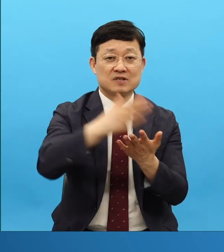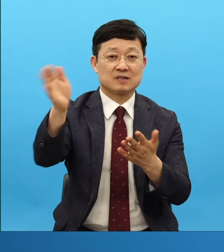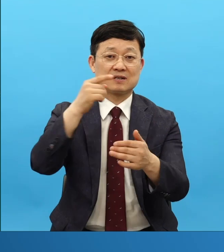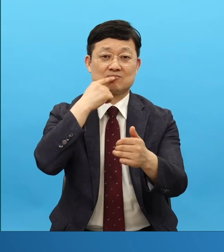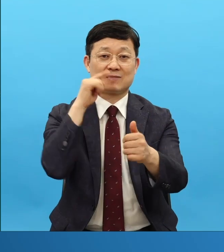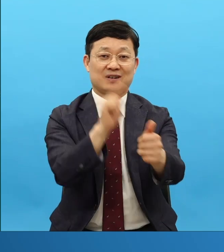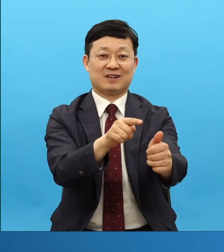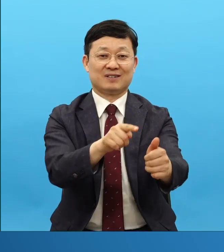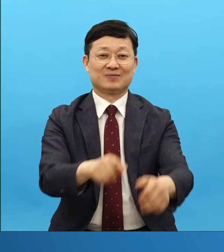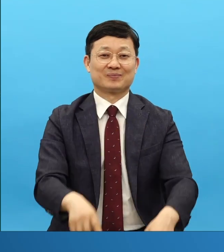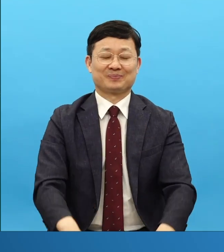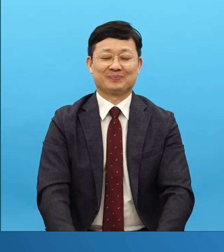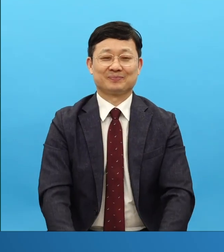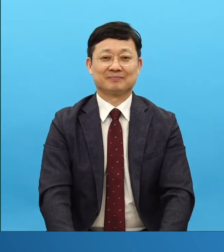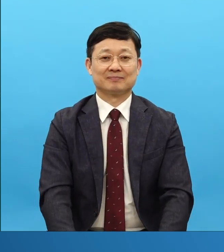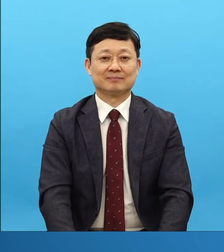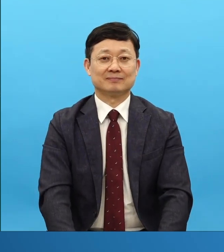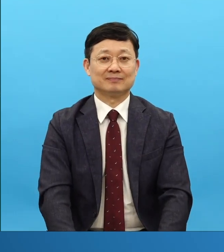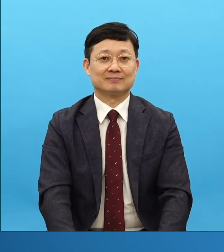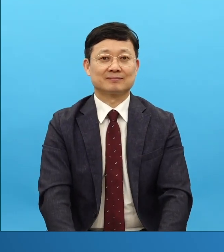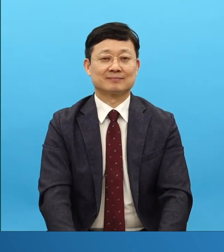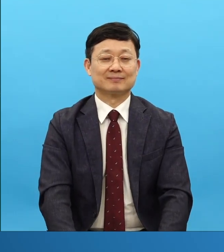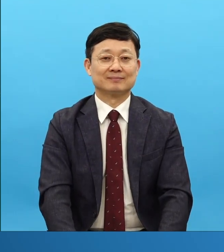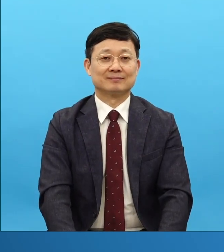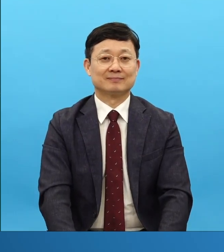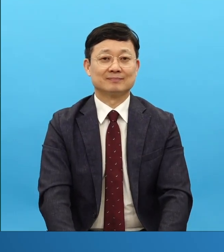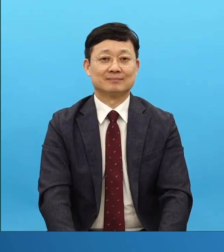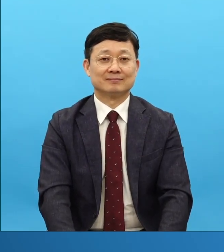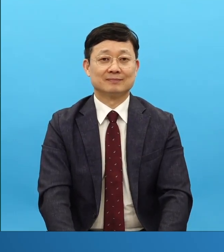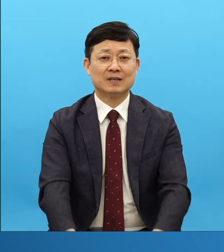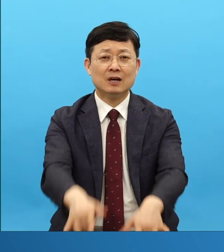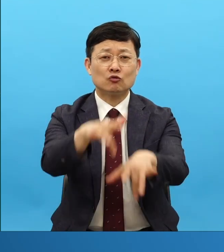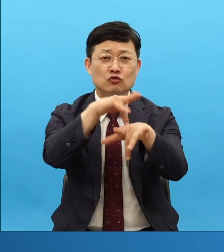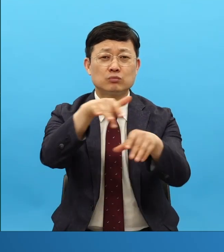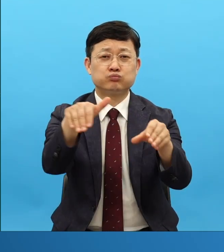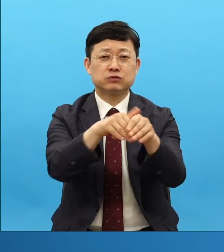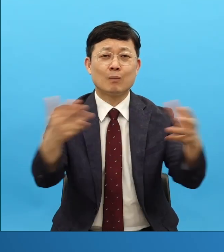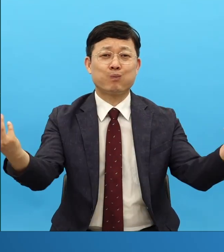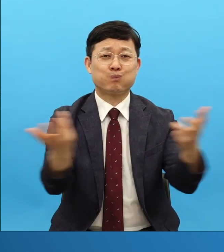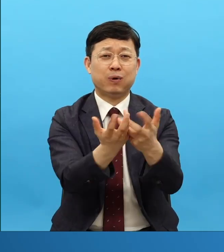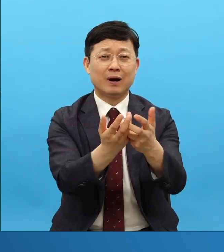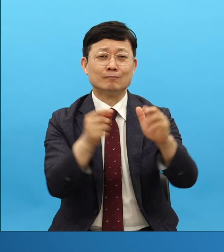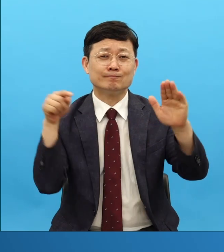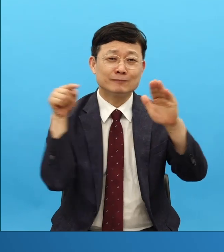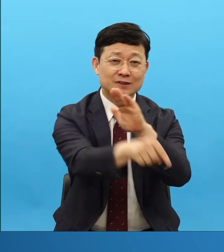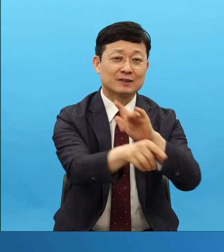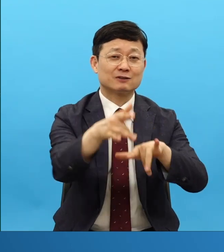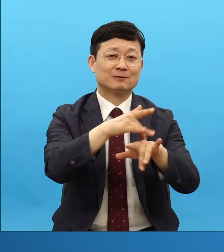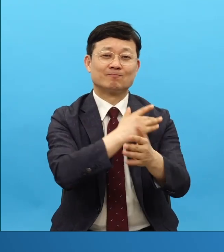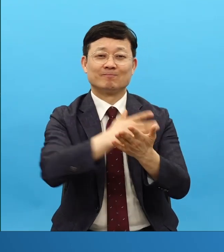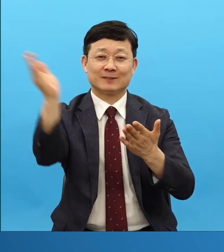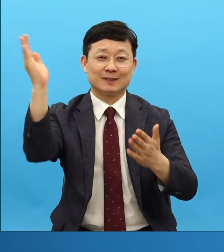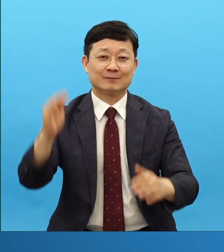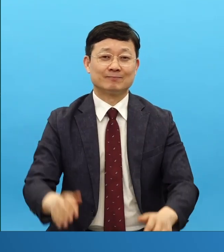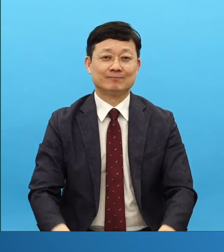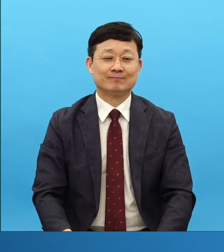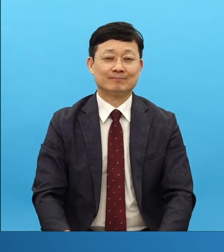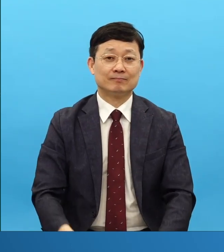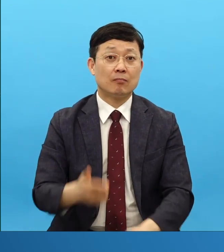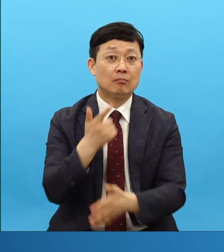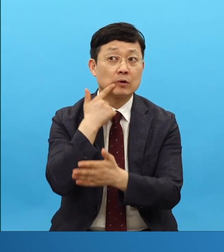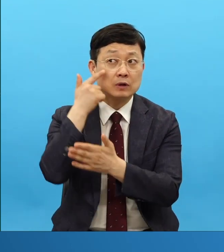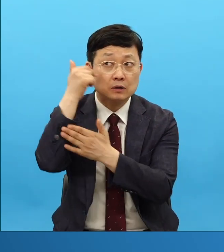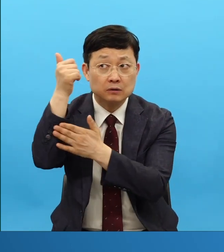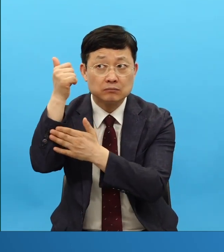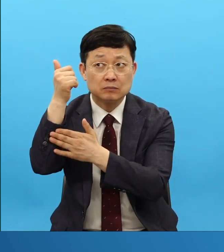He has nothing to omit. And there's cast out demons in my 귀신 name. 문화에 잡혀 있잖아요. They're covered in the culture of demons. 목사님들이 귀신 이야기가 벌벌